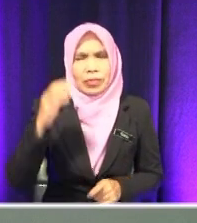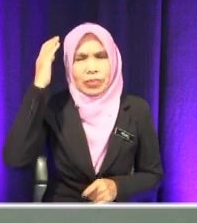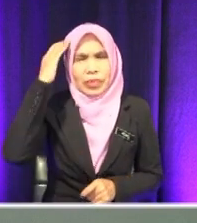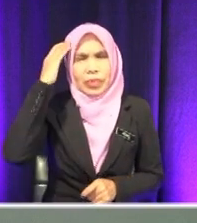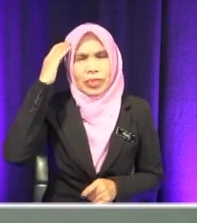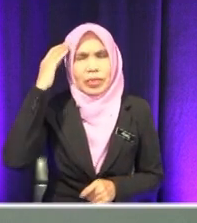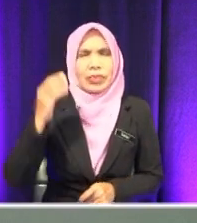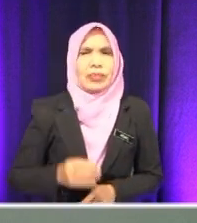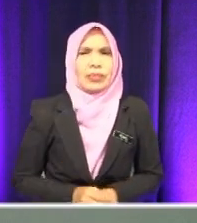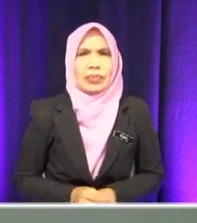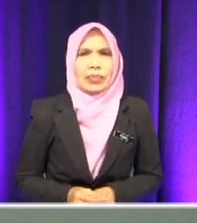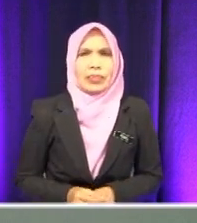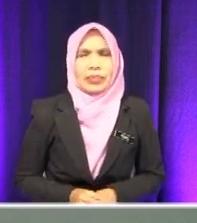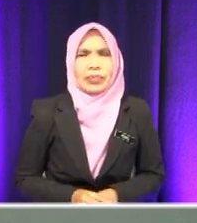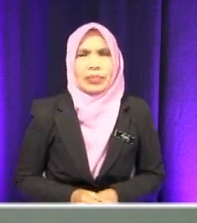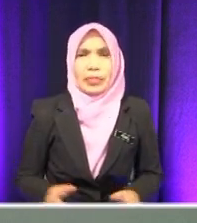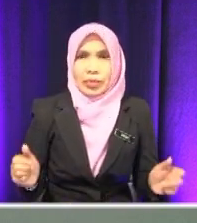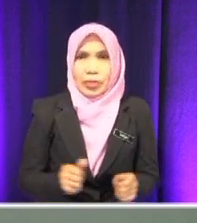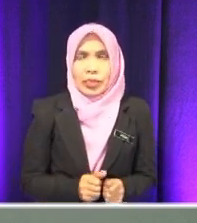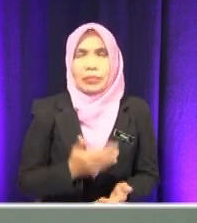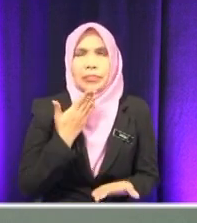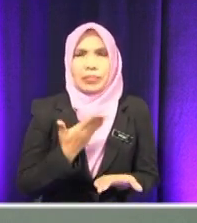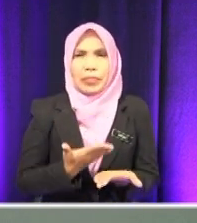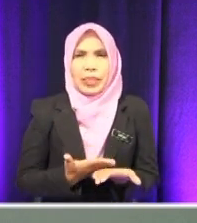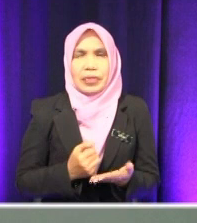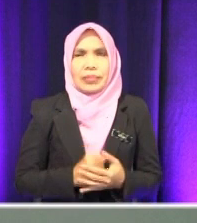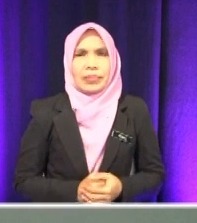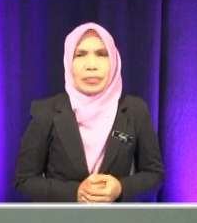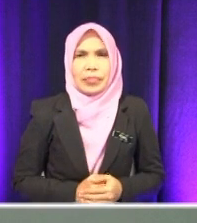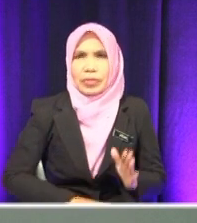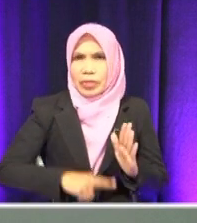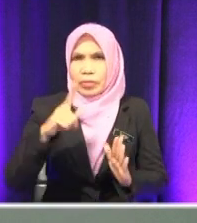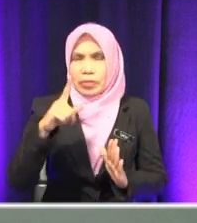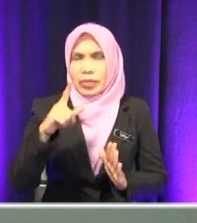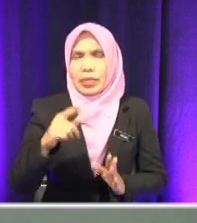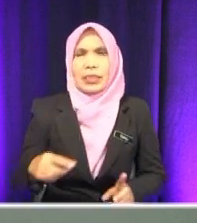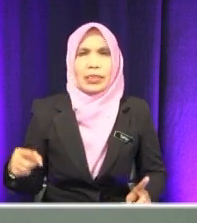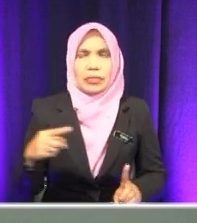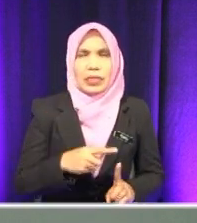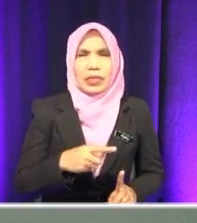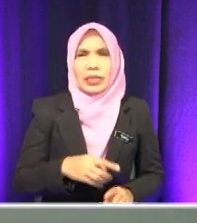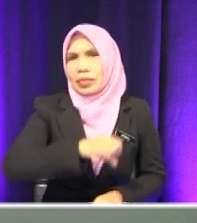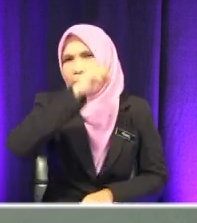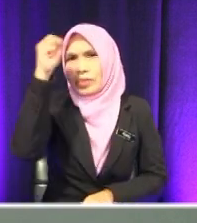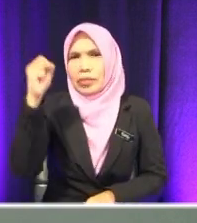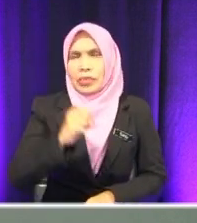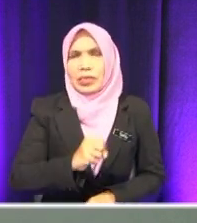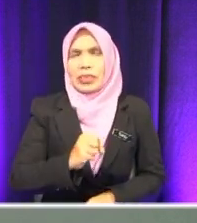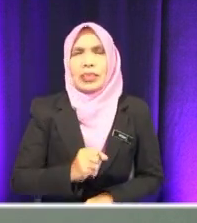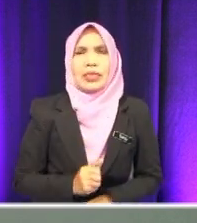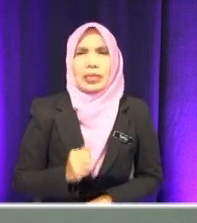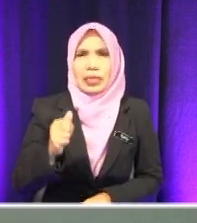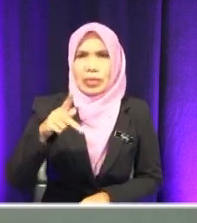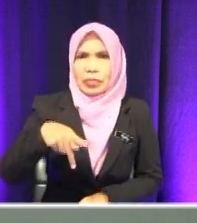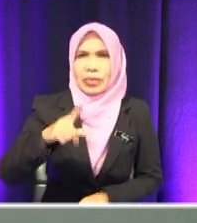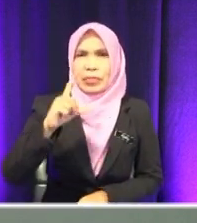SPM semua dengan baik ya yaitu dia lebih kepada seorang aplikasi mentasse menilai mencipta